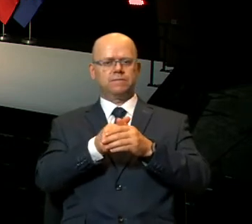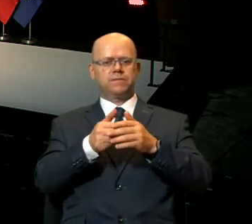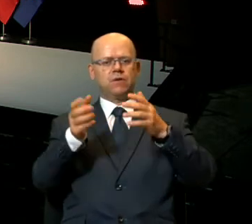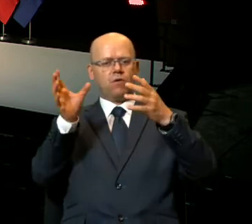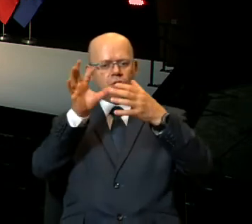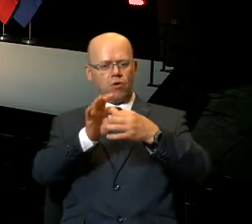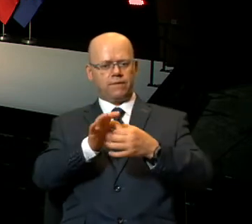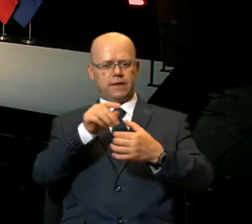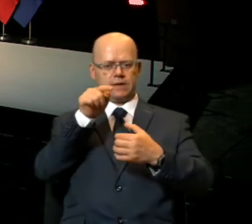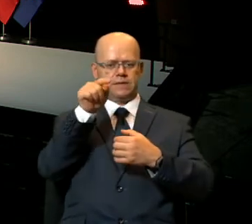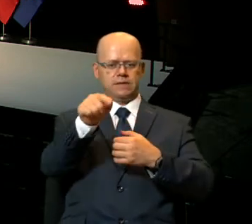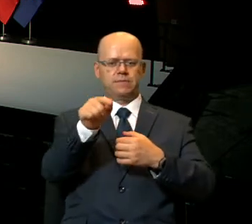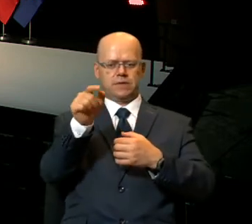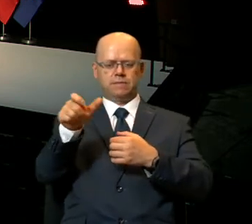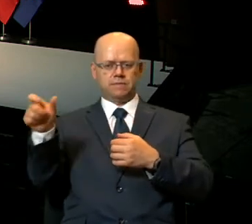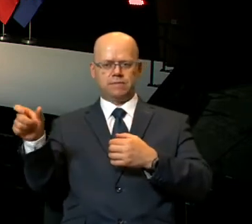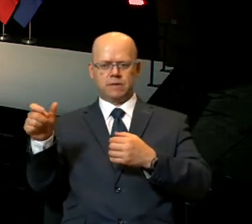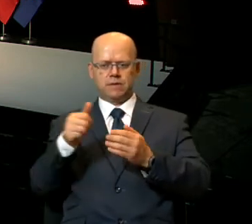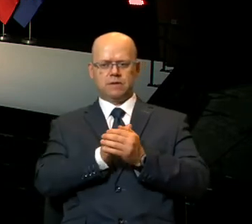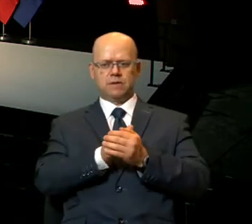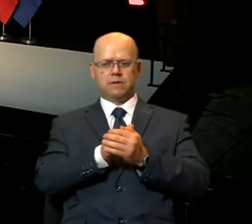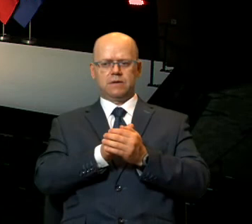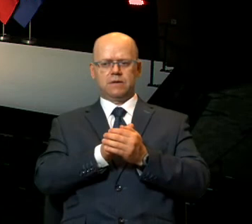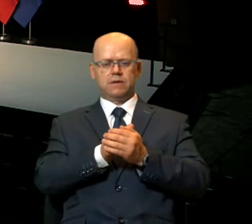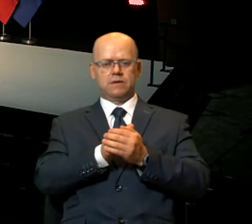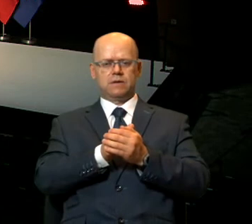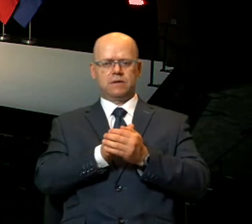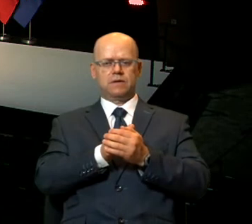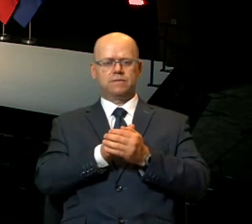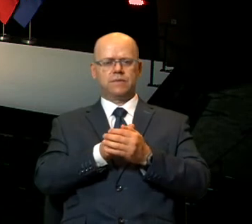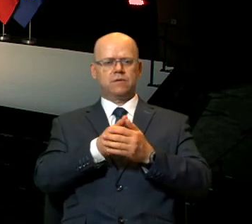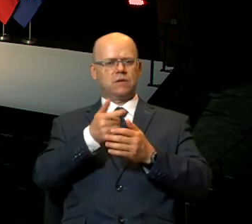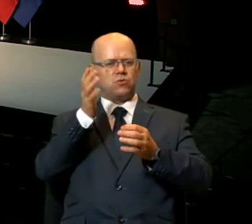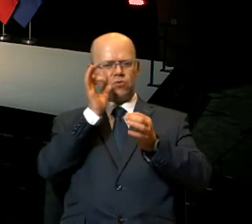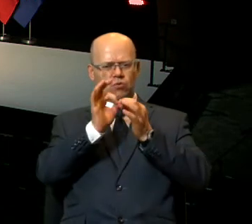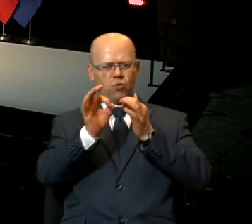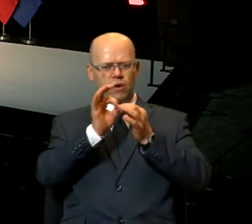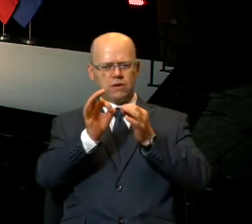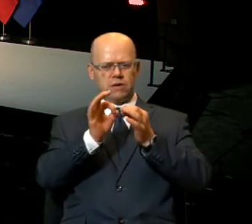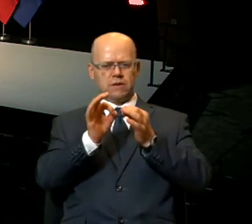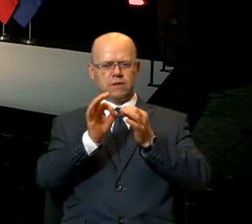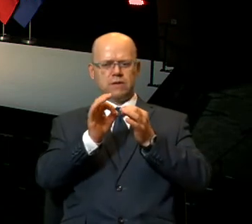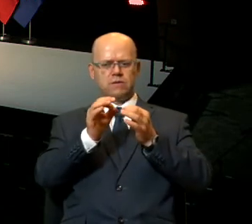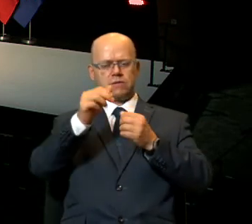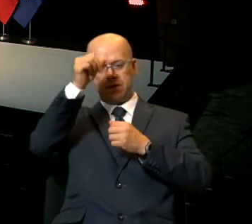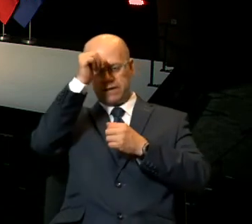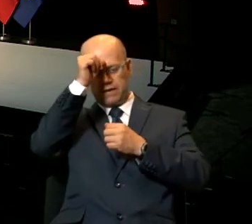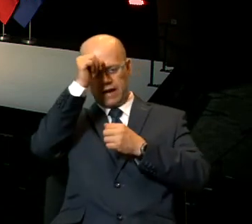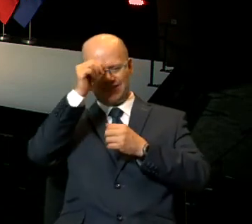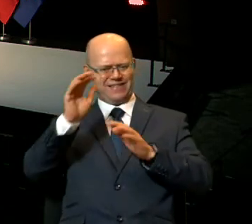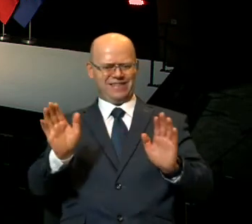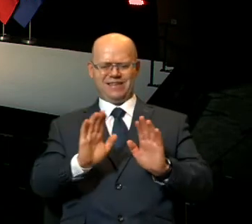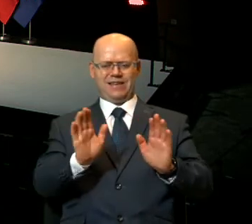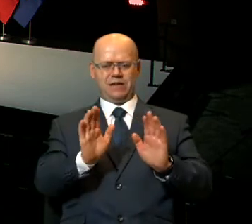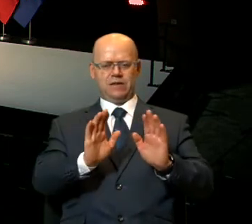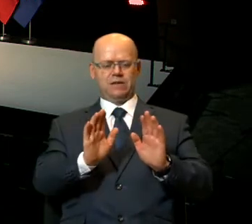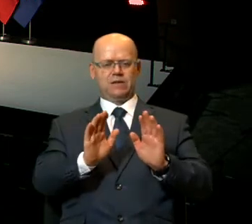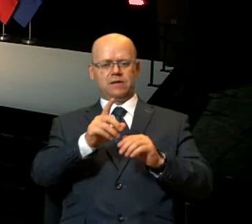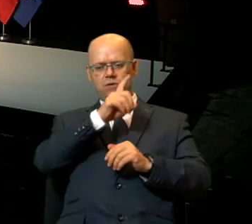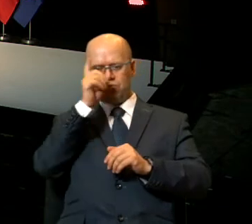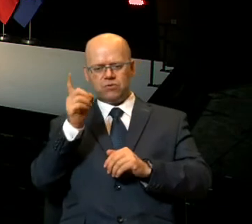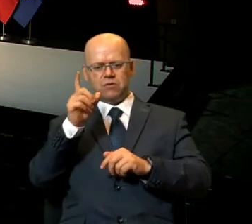czymś. Nie jest to złożona koncepcja kulturowa, którą musimy zapożyczyć z Indii. To jest coś, co ludzie robią